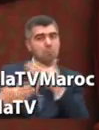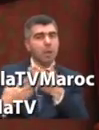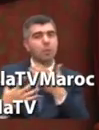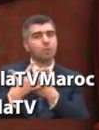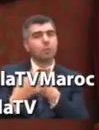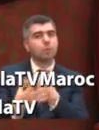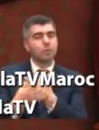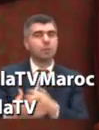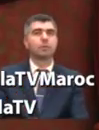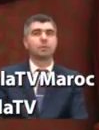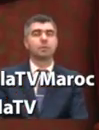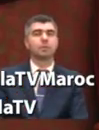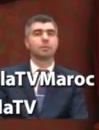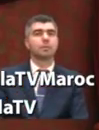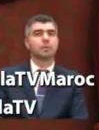فيما يتعلق